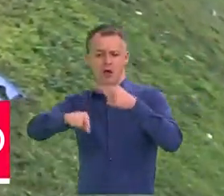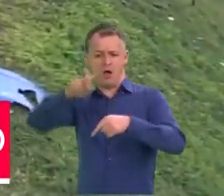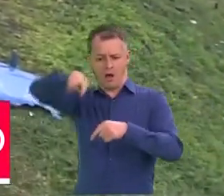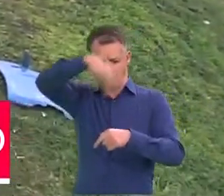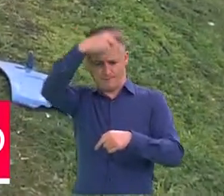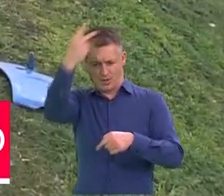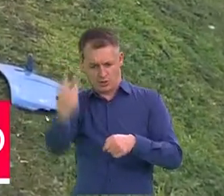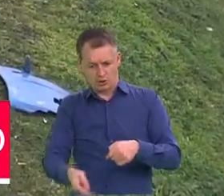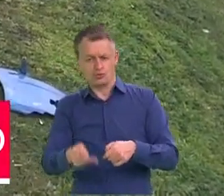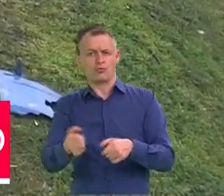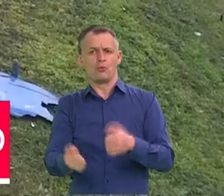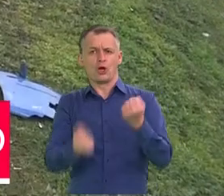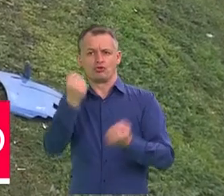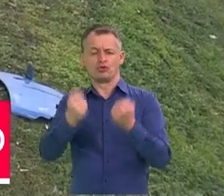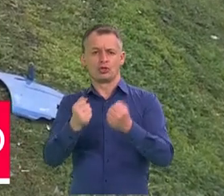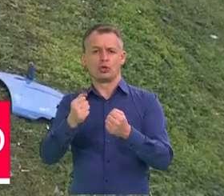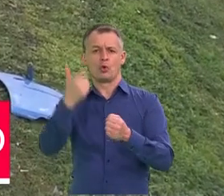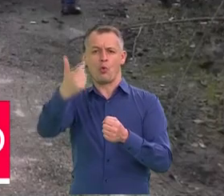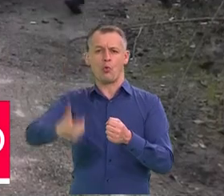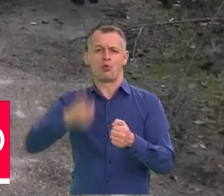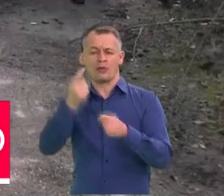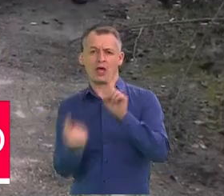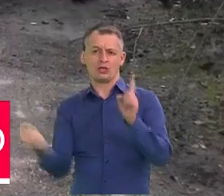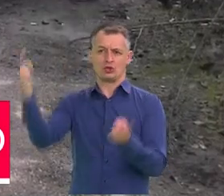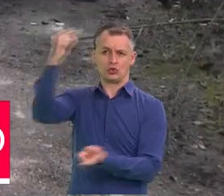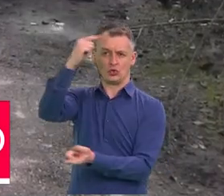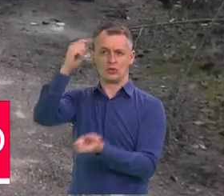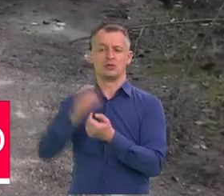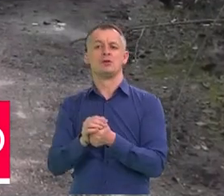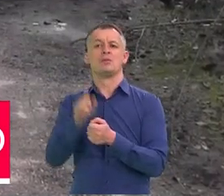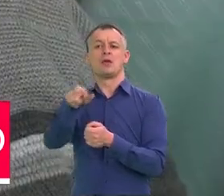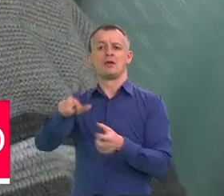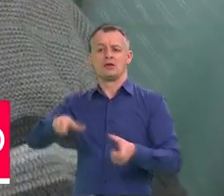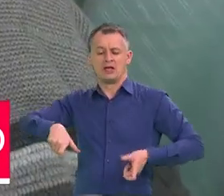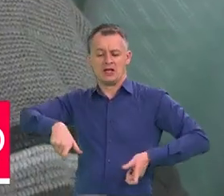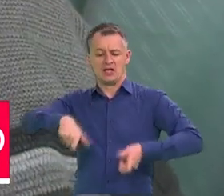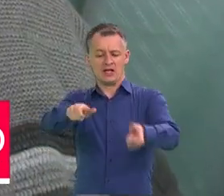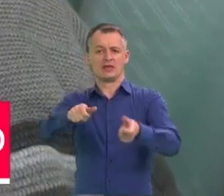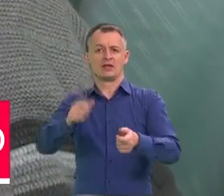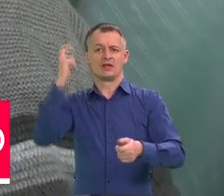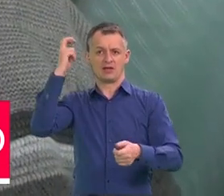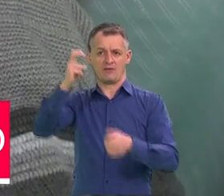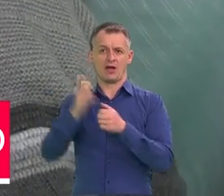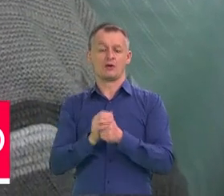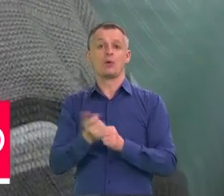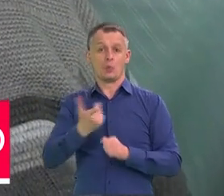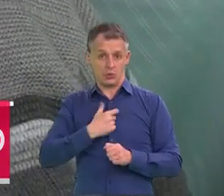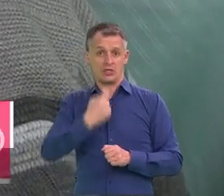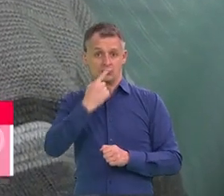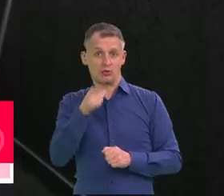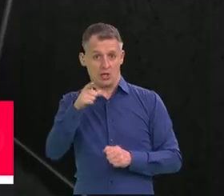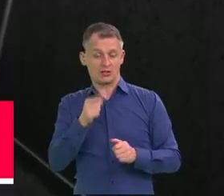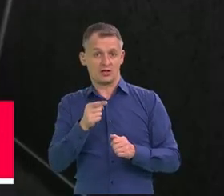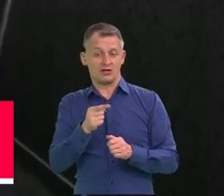cu spat cu roțile în sus, pe linia de tramvai. Putem spune că v-ați născut a doua oră?